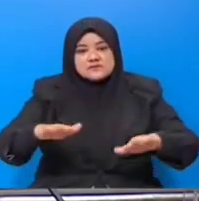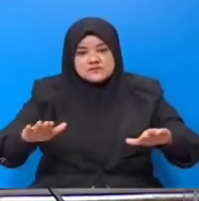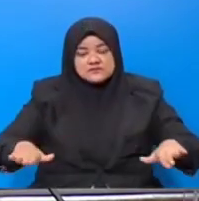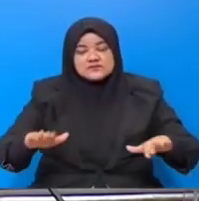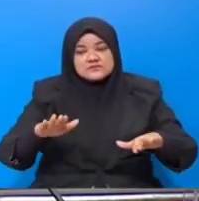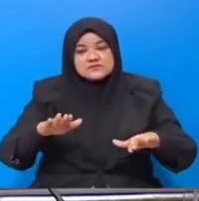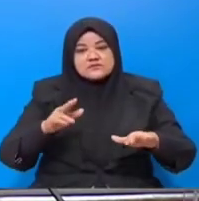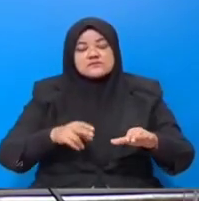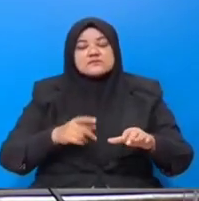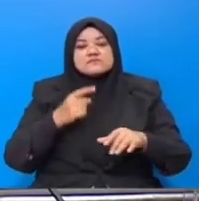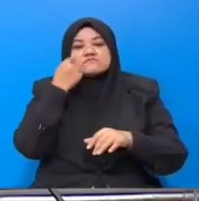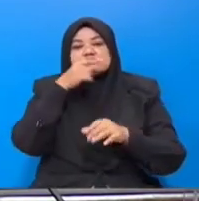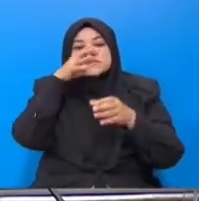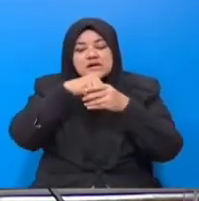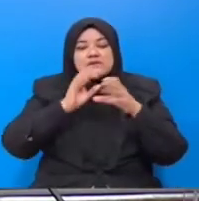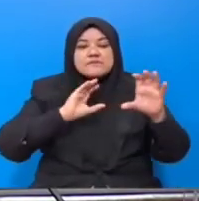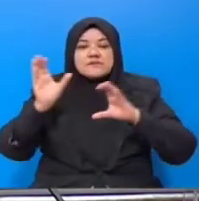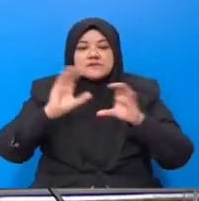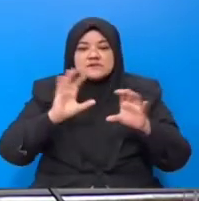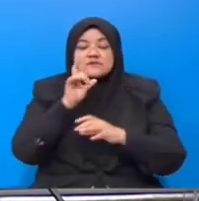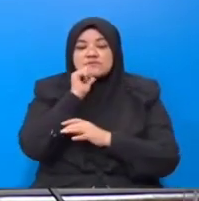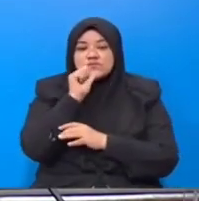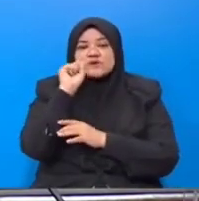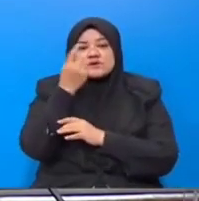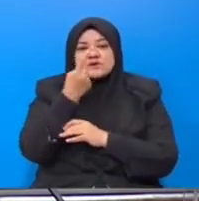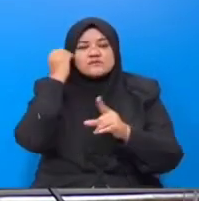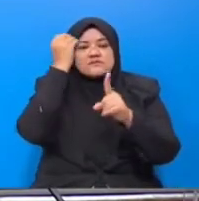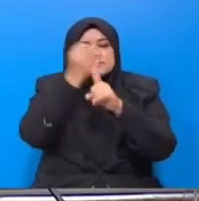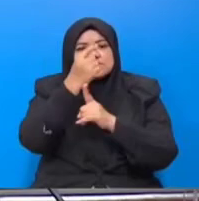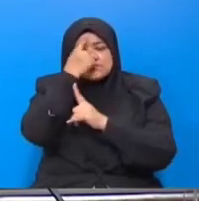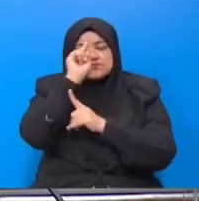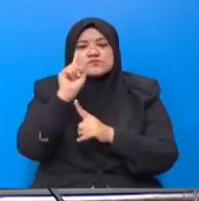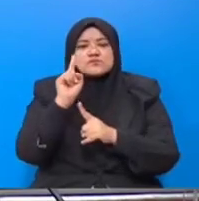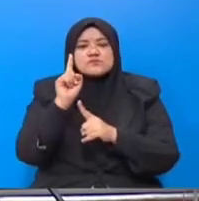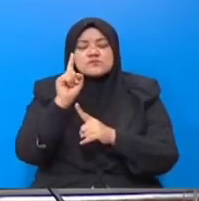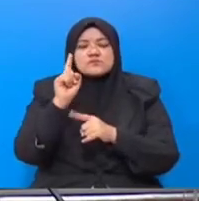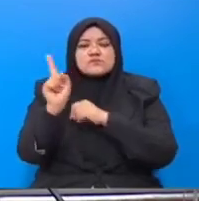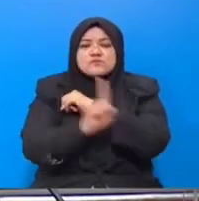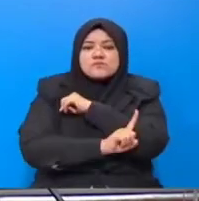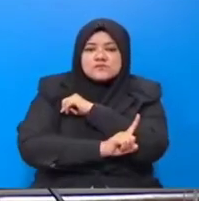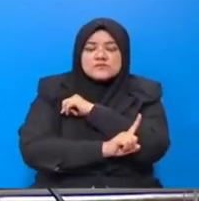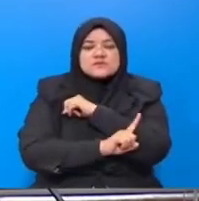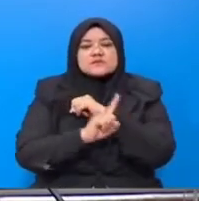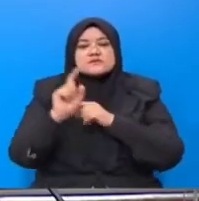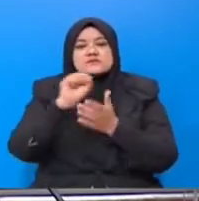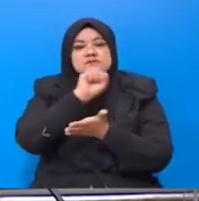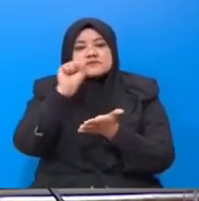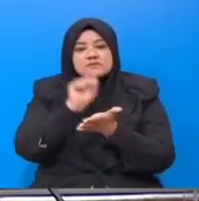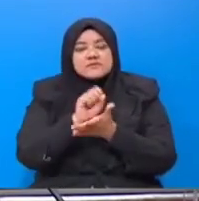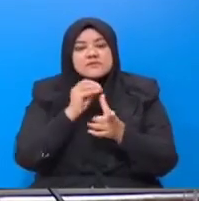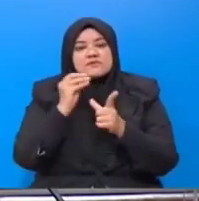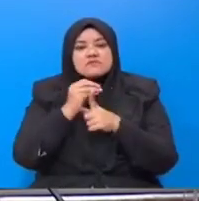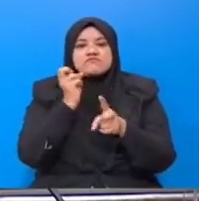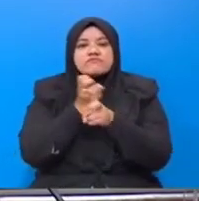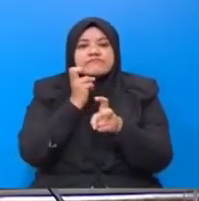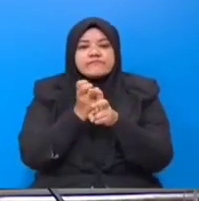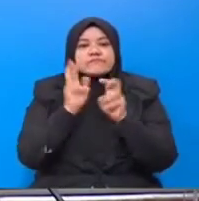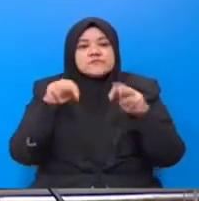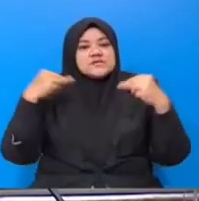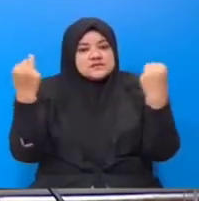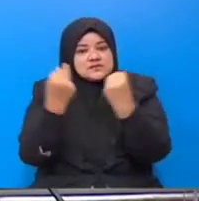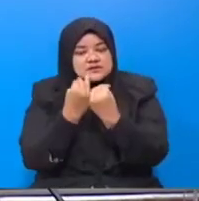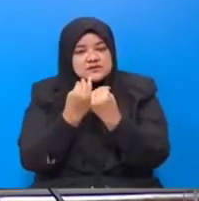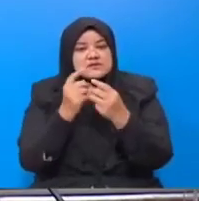kanak-kanak yang menaiki kendaraan ianya bukanlah bertujuan untuk mengenalkan penalti Saman mahupun ikan orang